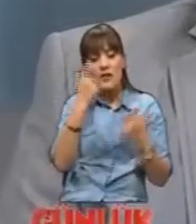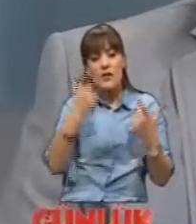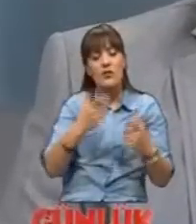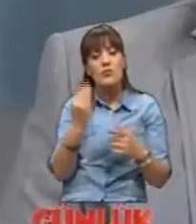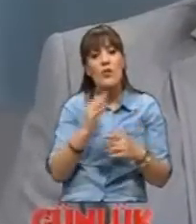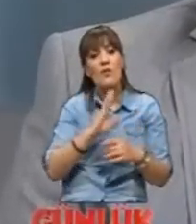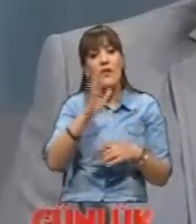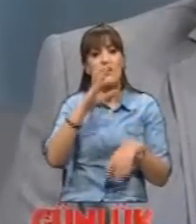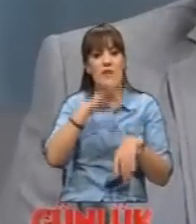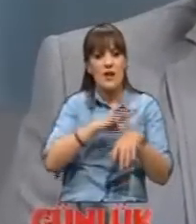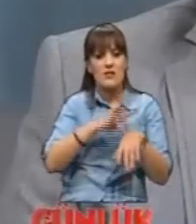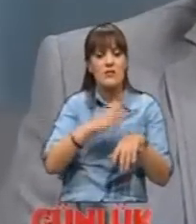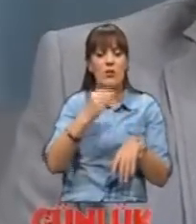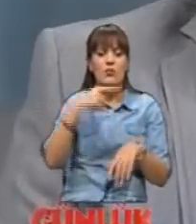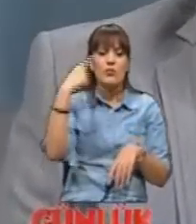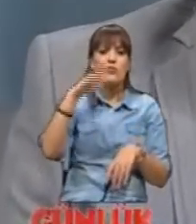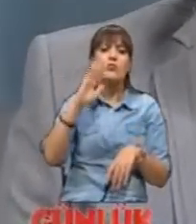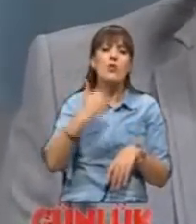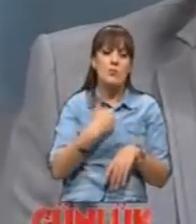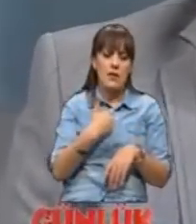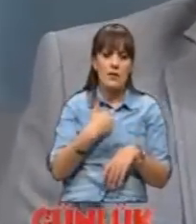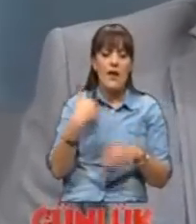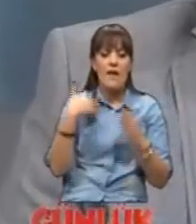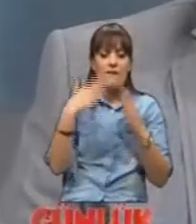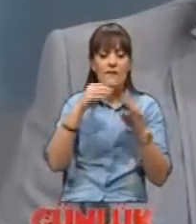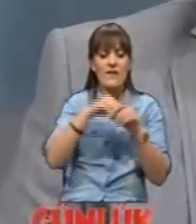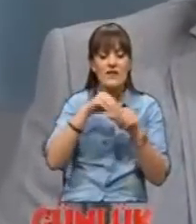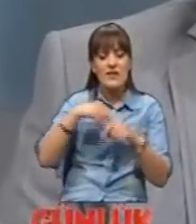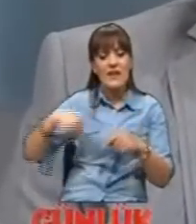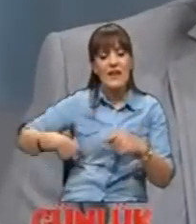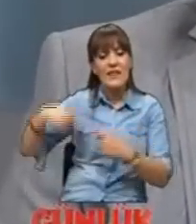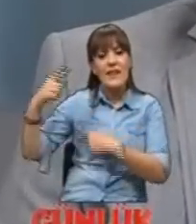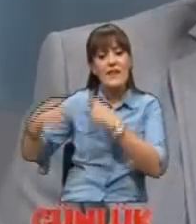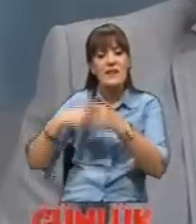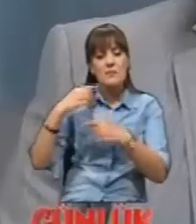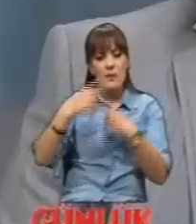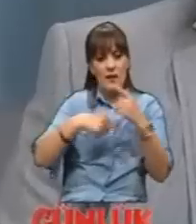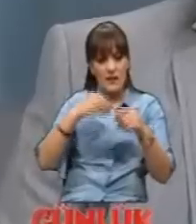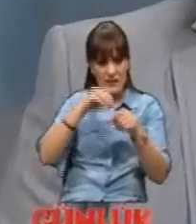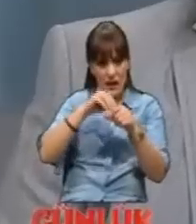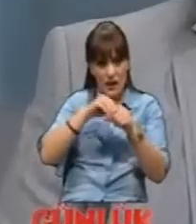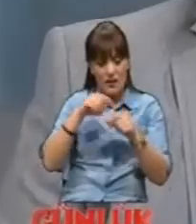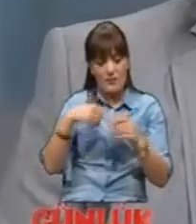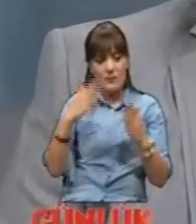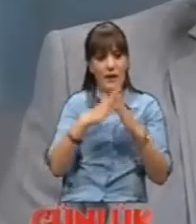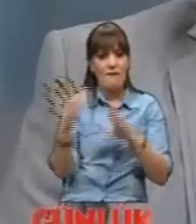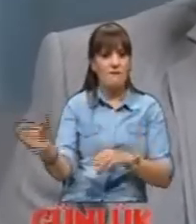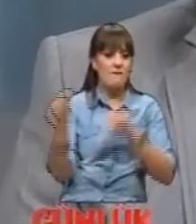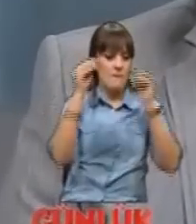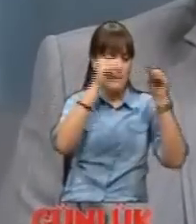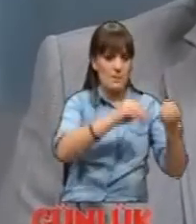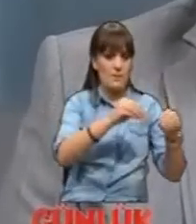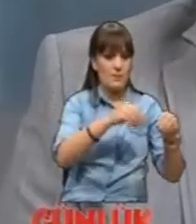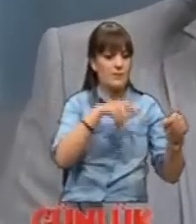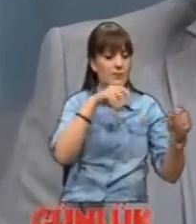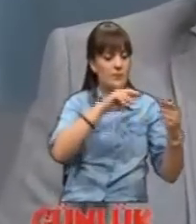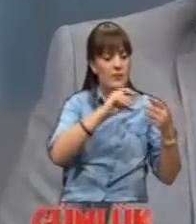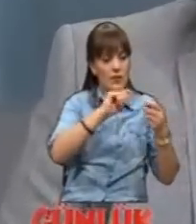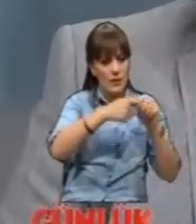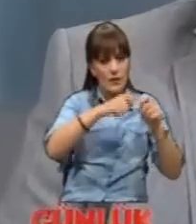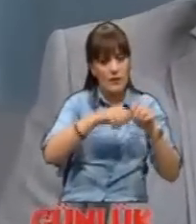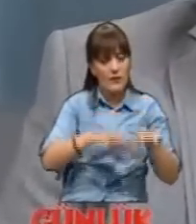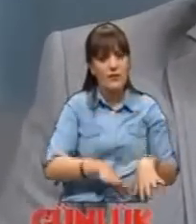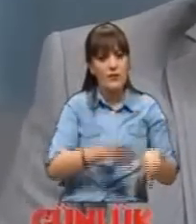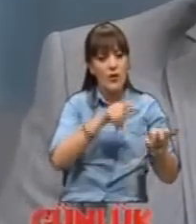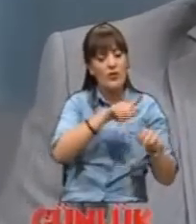fazla hasta olduğunu düşünmüyorum ben. Evde diyaliz makinesi direkt eve getiriliyor. Evet. Evde kuruluyor. Evet.